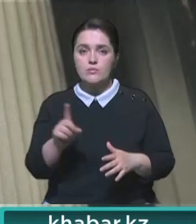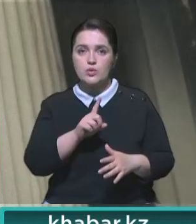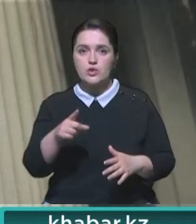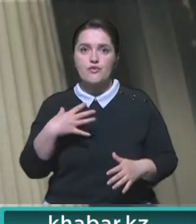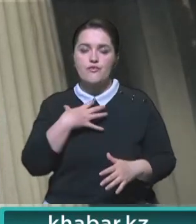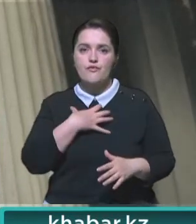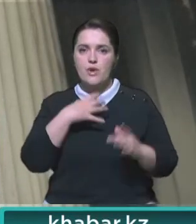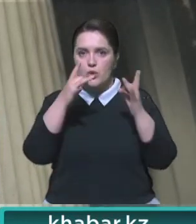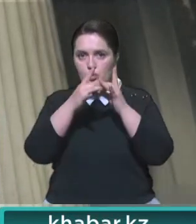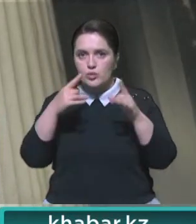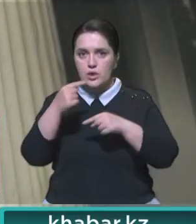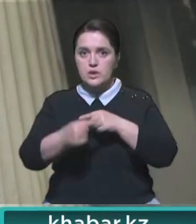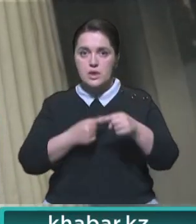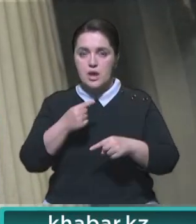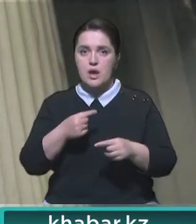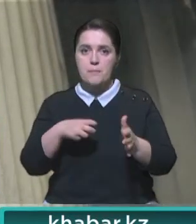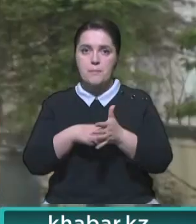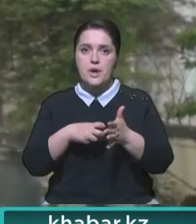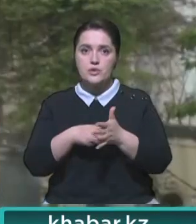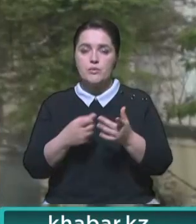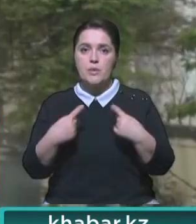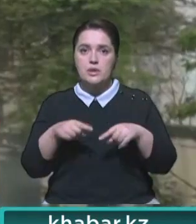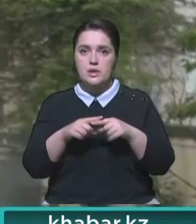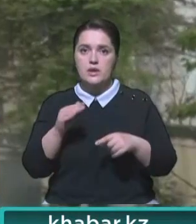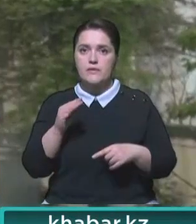важным культурным достоянием. В центральном почтовом